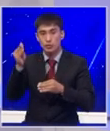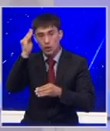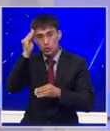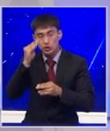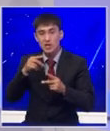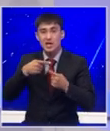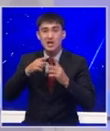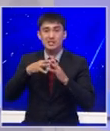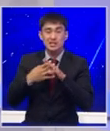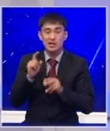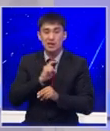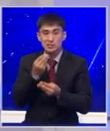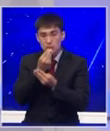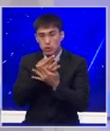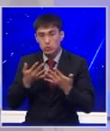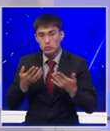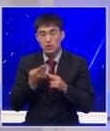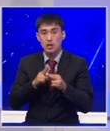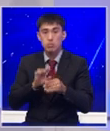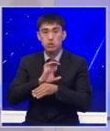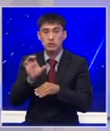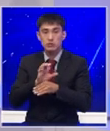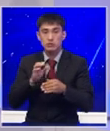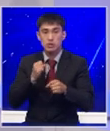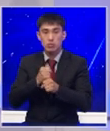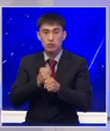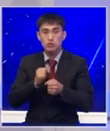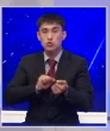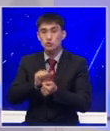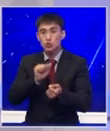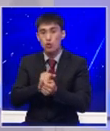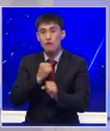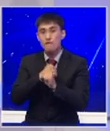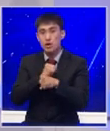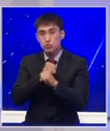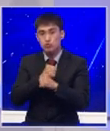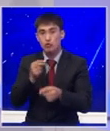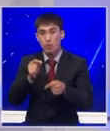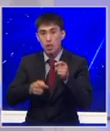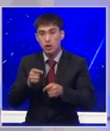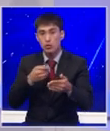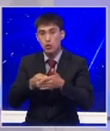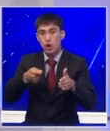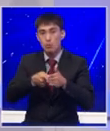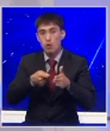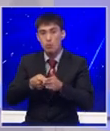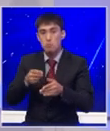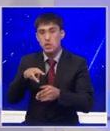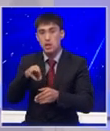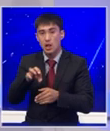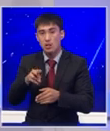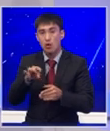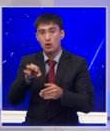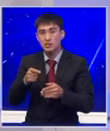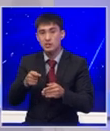и Сельскохозяйственная продукция от производства и обработки сухого верблюжьего молока для кормов минеральных и органических